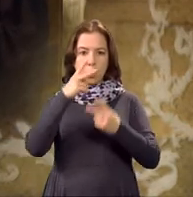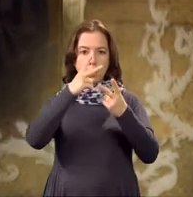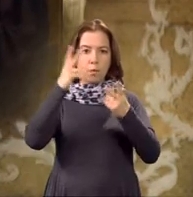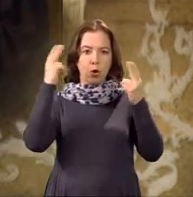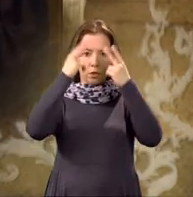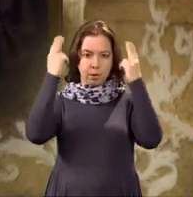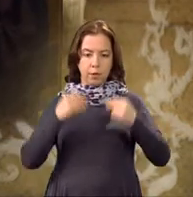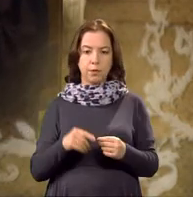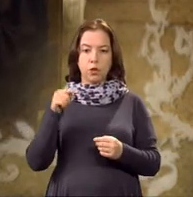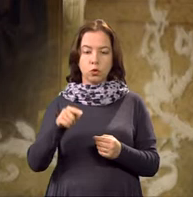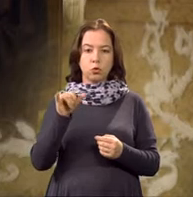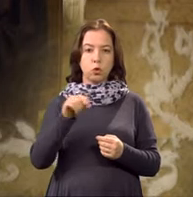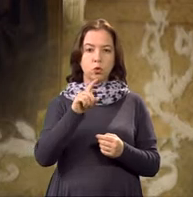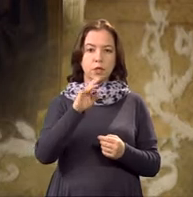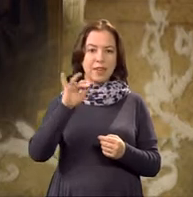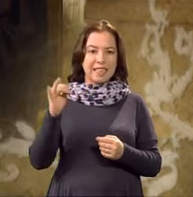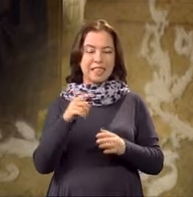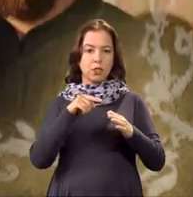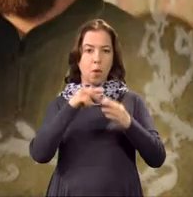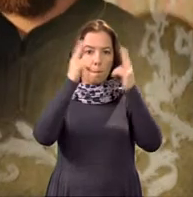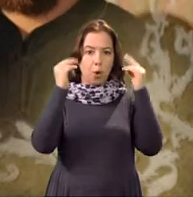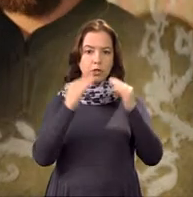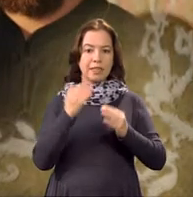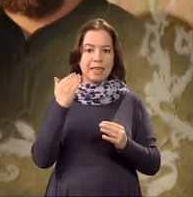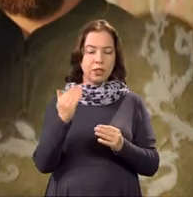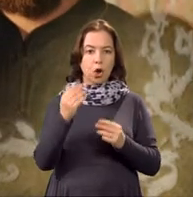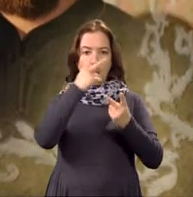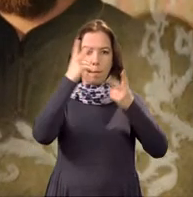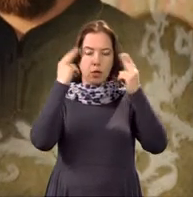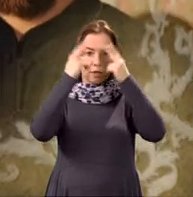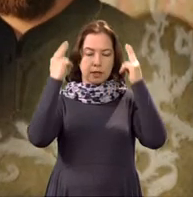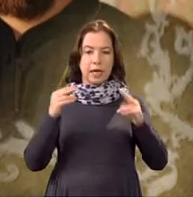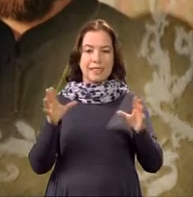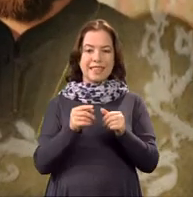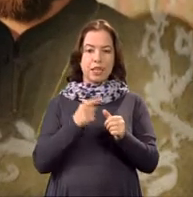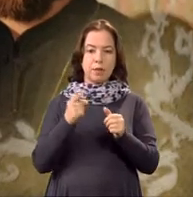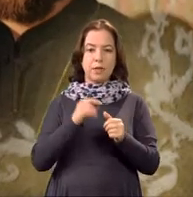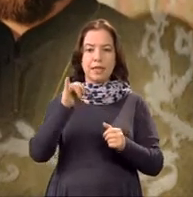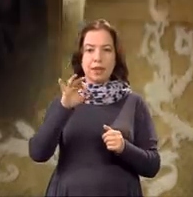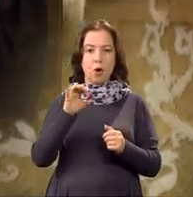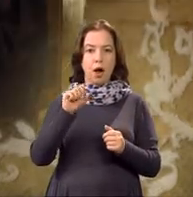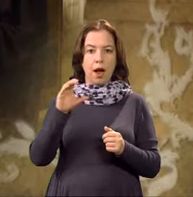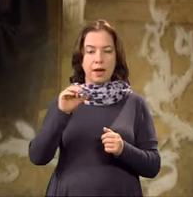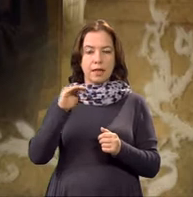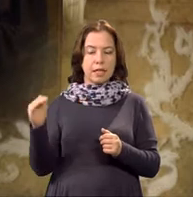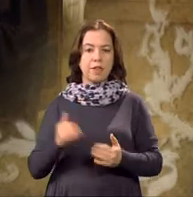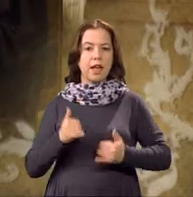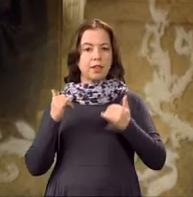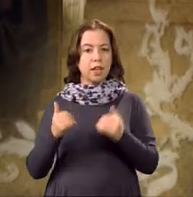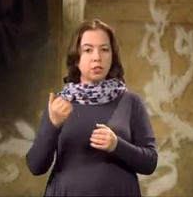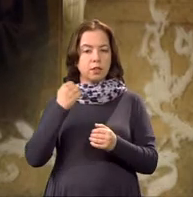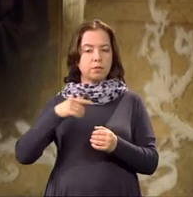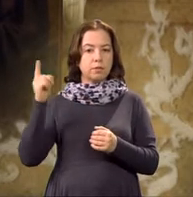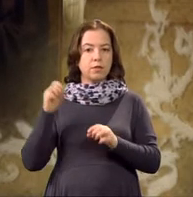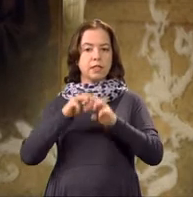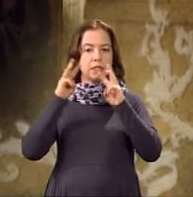монастирі, його постригли винок із ім'ям Іоасаф, на честь його далекого предка чудотворця, який також був прославлений на